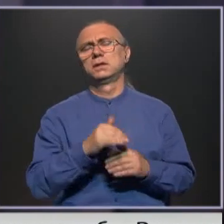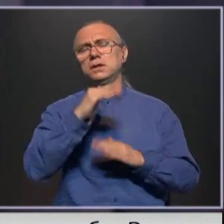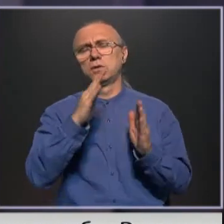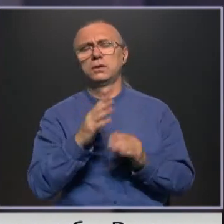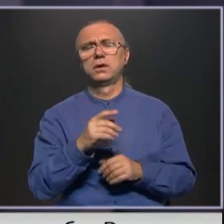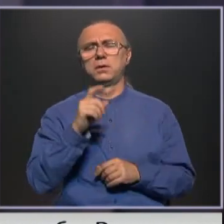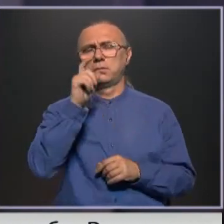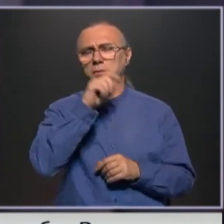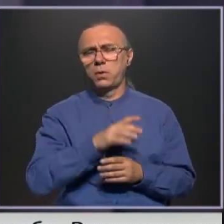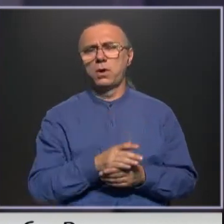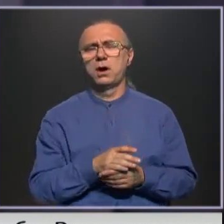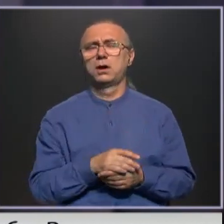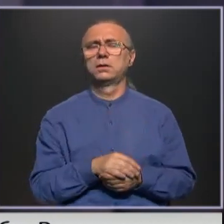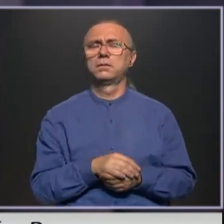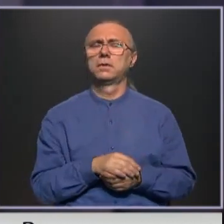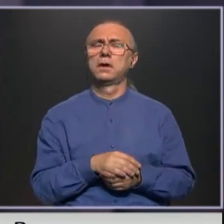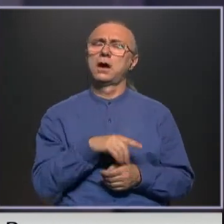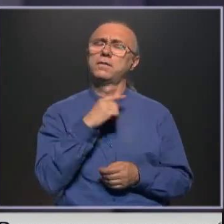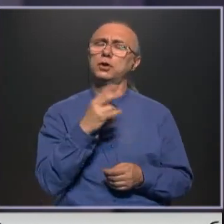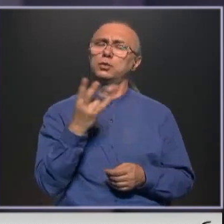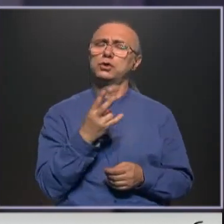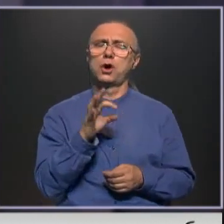Говорят, нужна отчитка, нужен сильный батюшка, чтобы ей